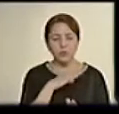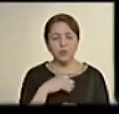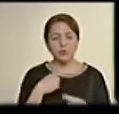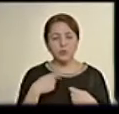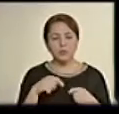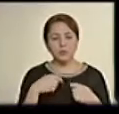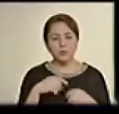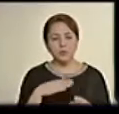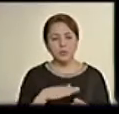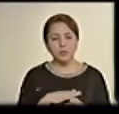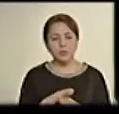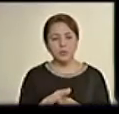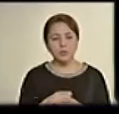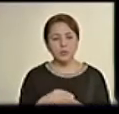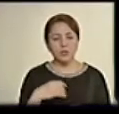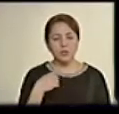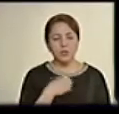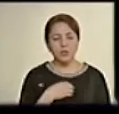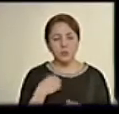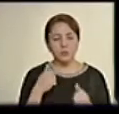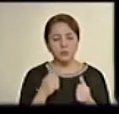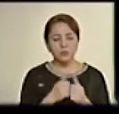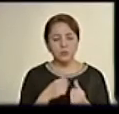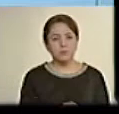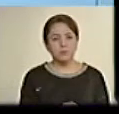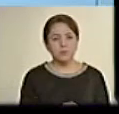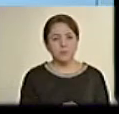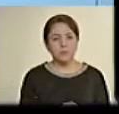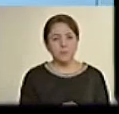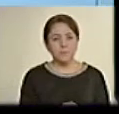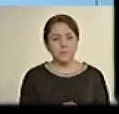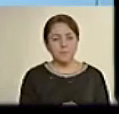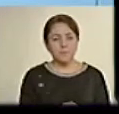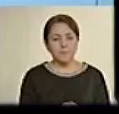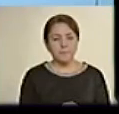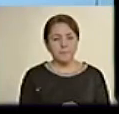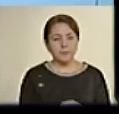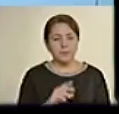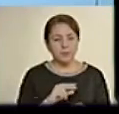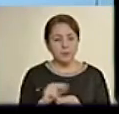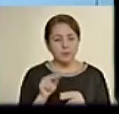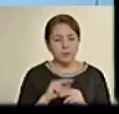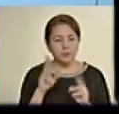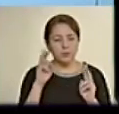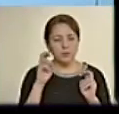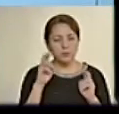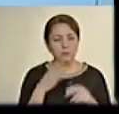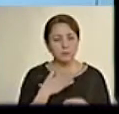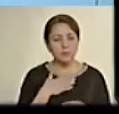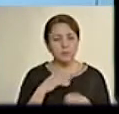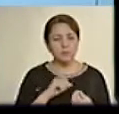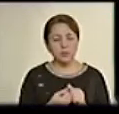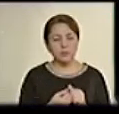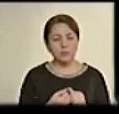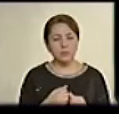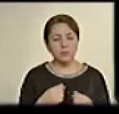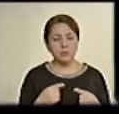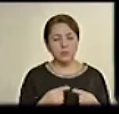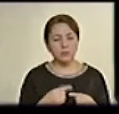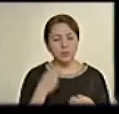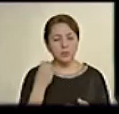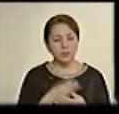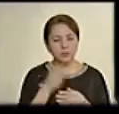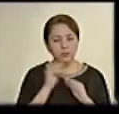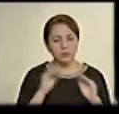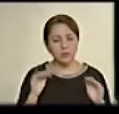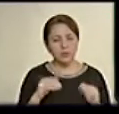qiladigan asosiy qo'shnimiz bu Rossiya bo'lib qolgan ekan. Demak, o'tilgan mavzuimizni biz mustahkamlab olamiz aziz o'quvchilar,